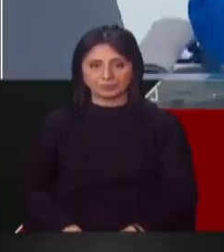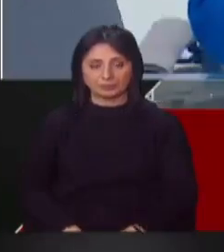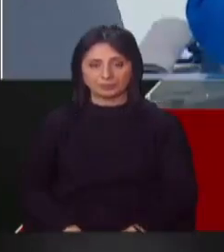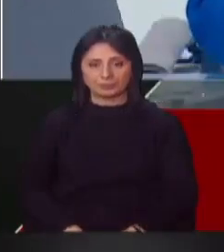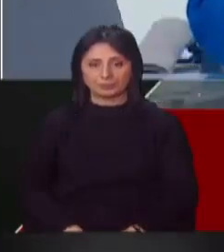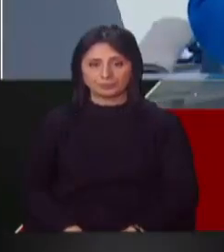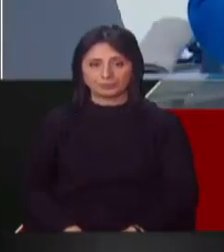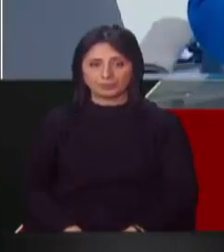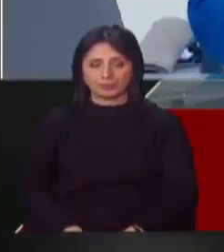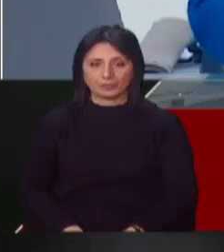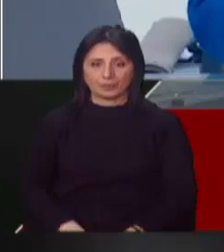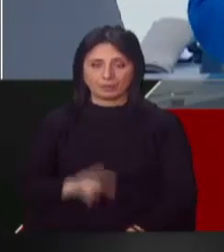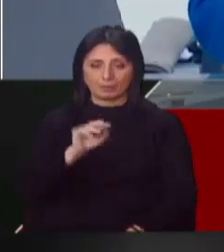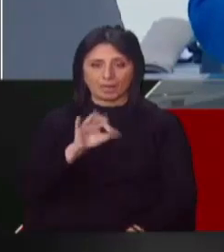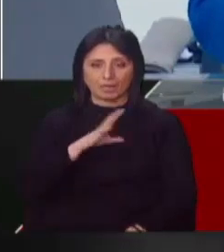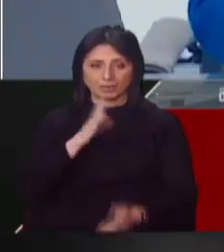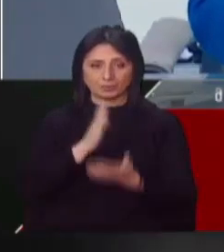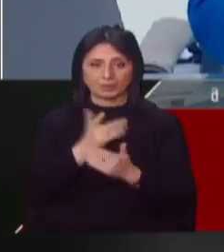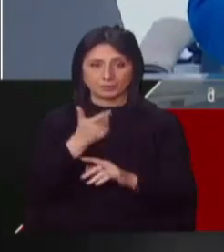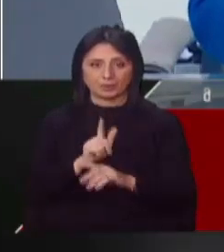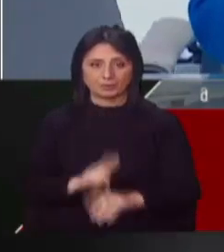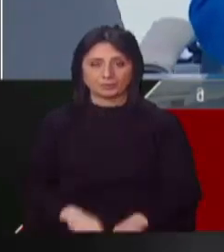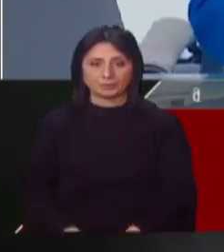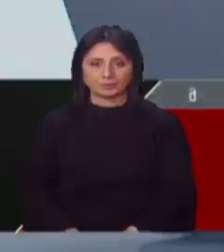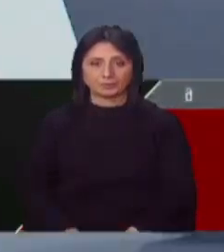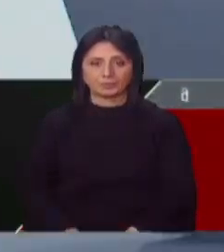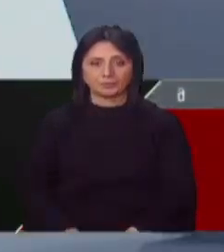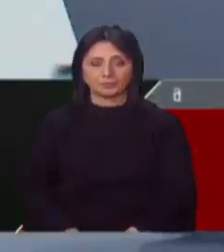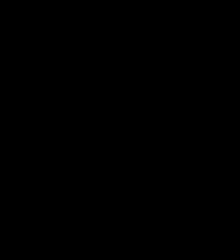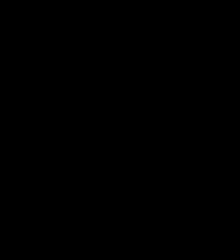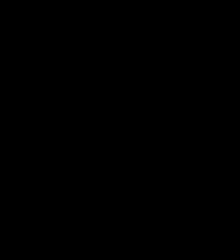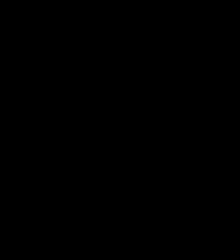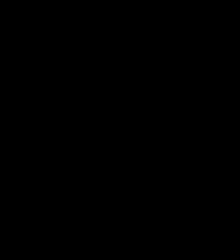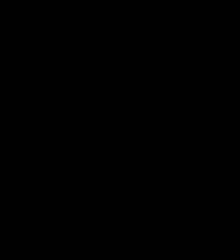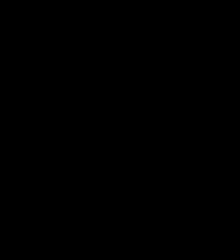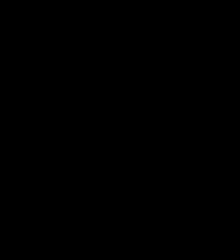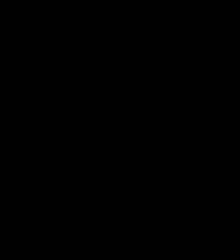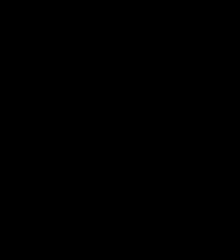გმადლობთ, თეონა მანაგაძე საუბრობდა პარლამენტთან ღია ეთერში.